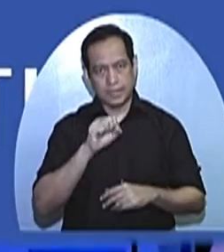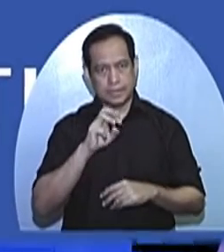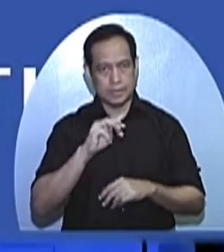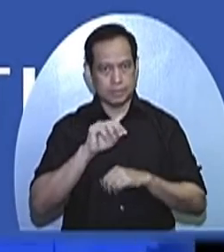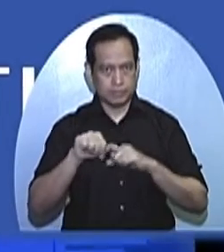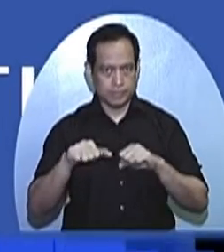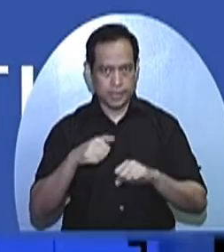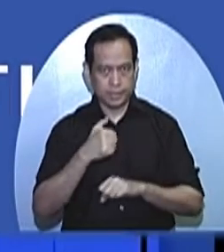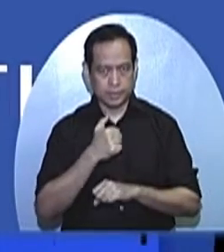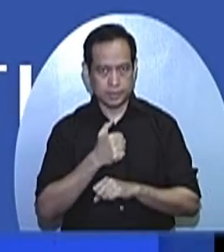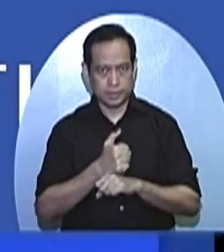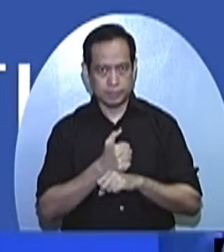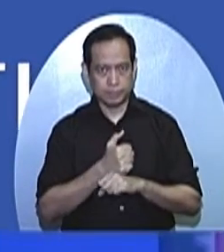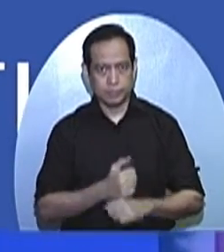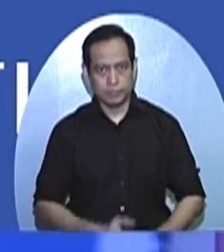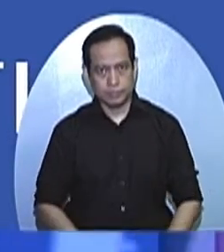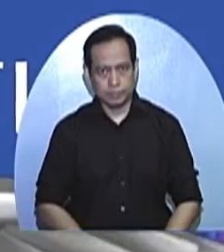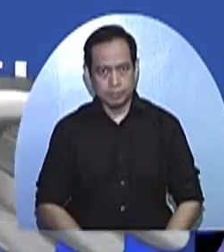ng SM Foundation.